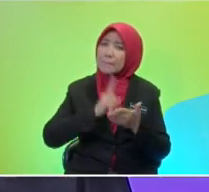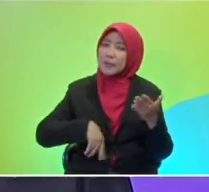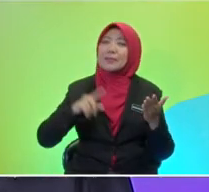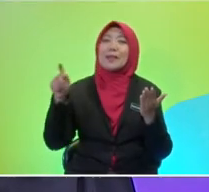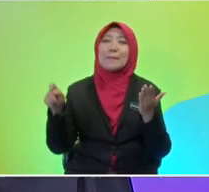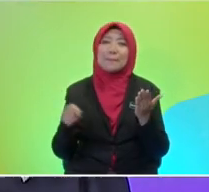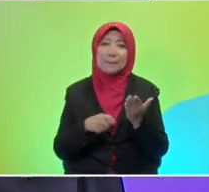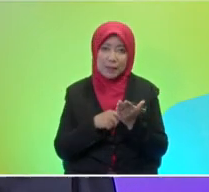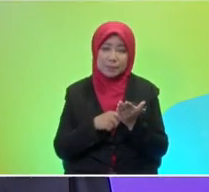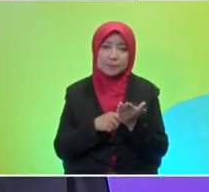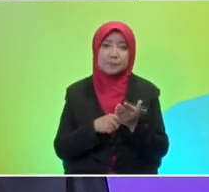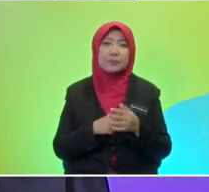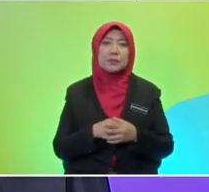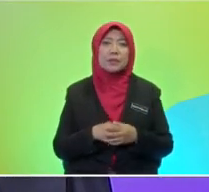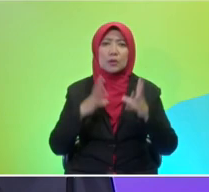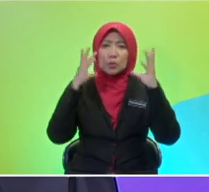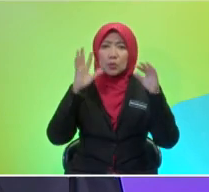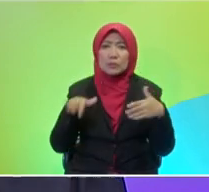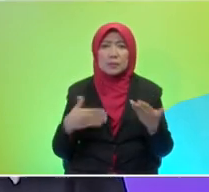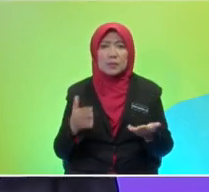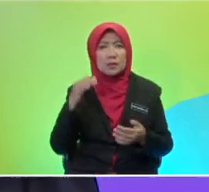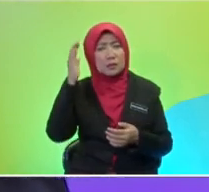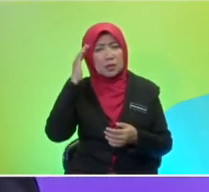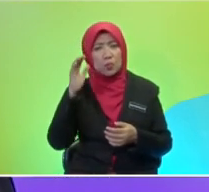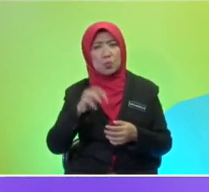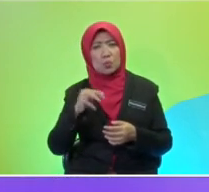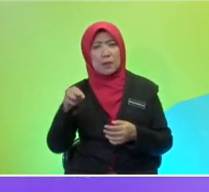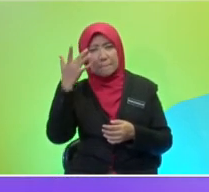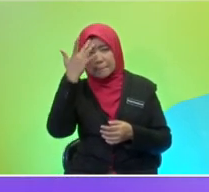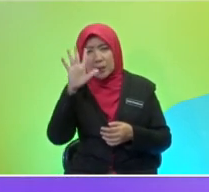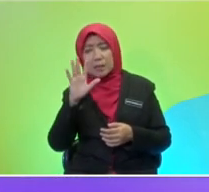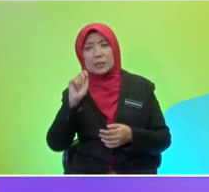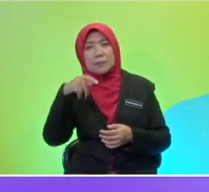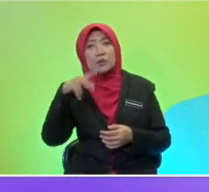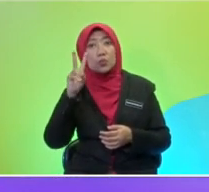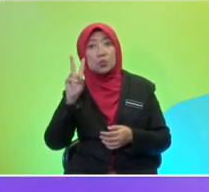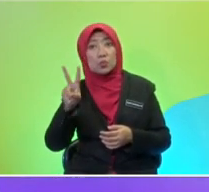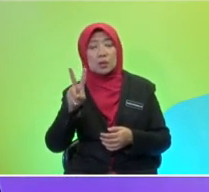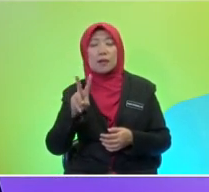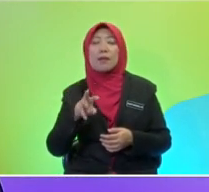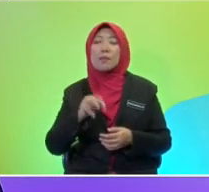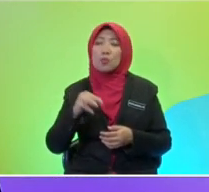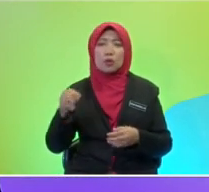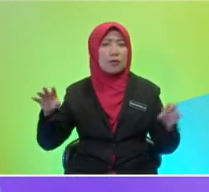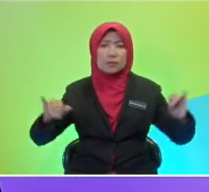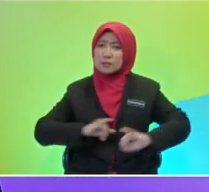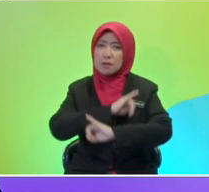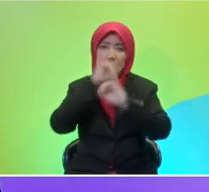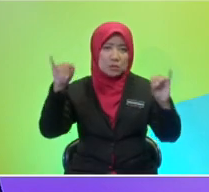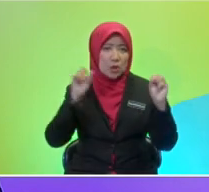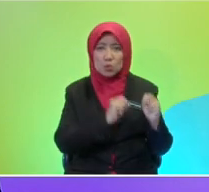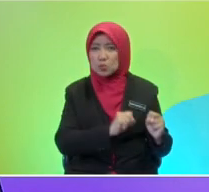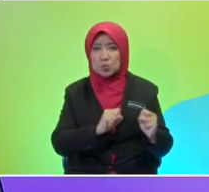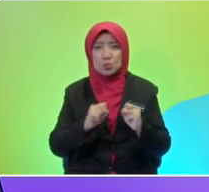kemudian Bagaimana guru mengetahui bahwa murid telah mencapai TV 2 murid dapat menerangkan prosedur dapat menyusun